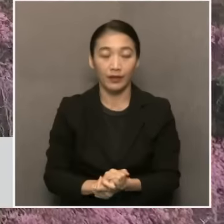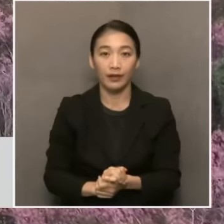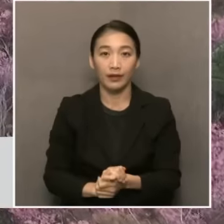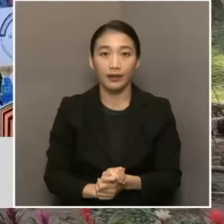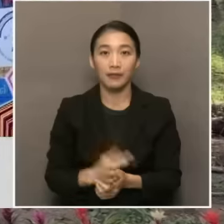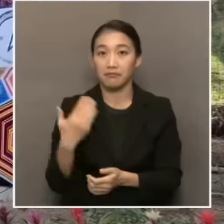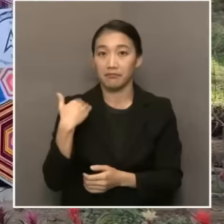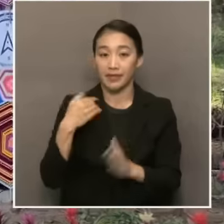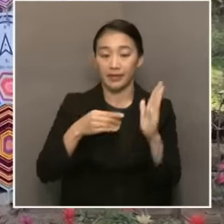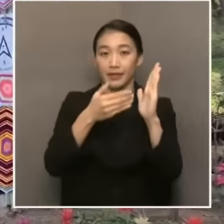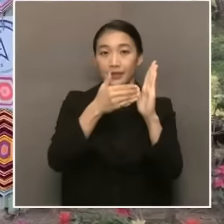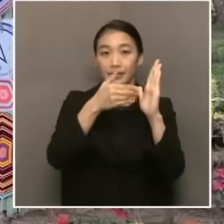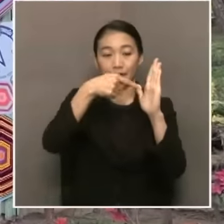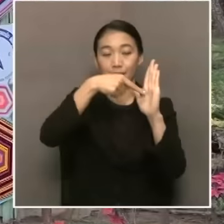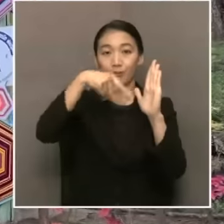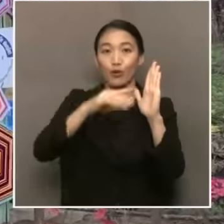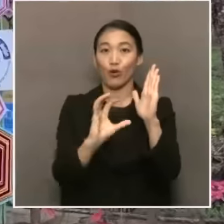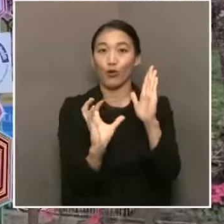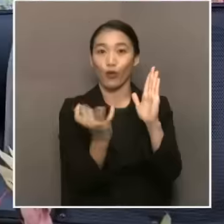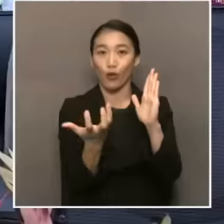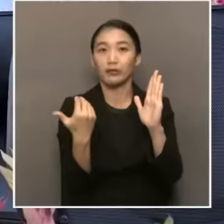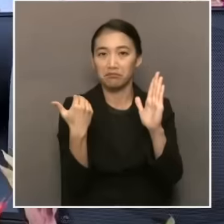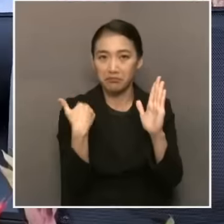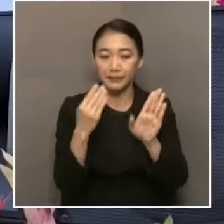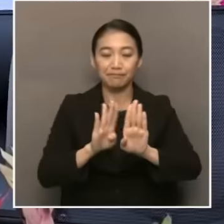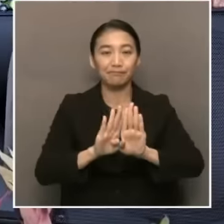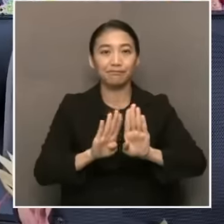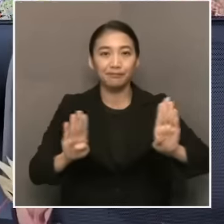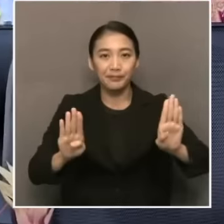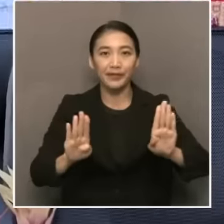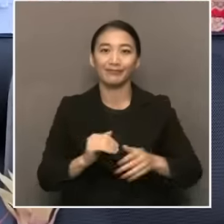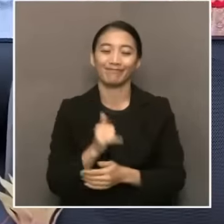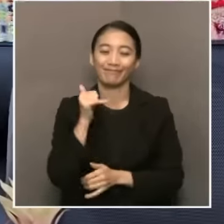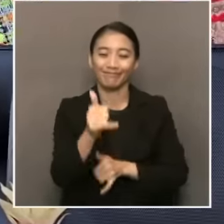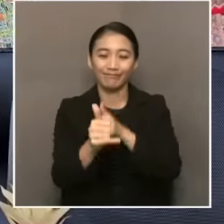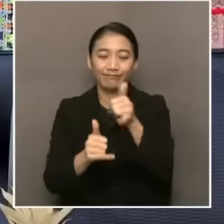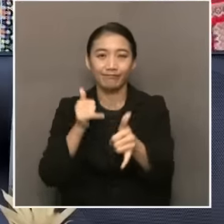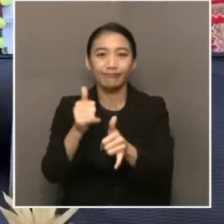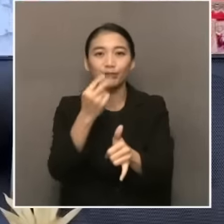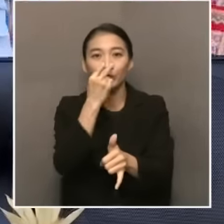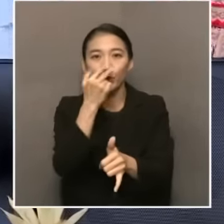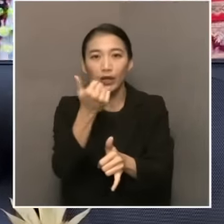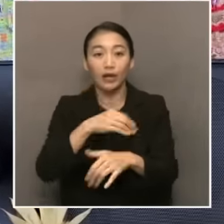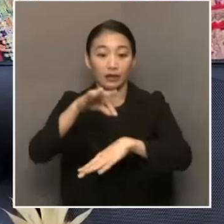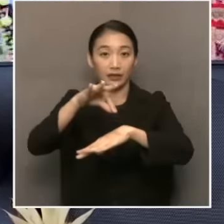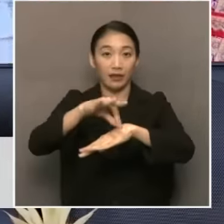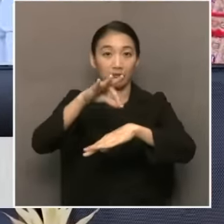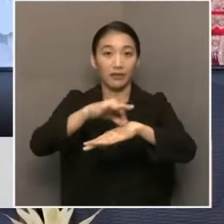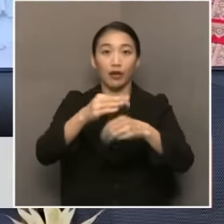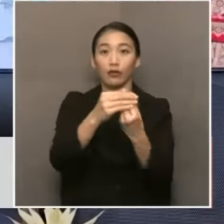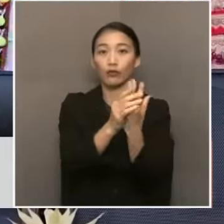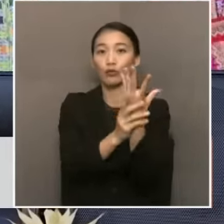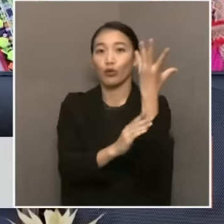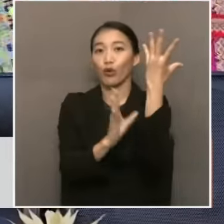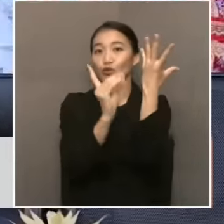ายวอล์กจุดชมทิวทัศน์หมู่บ้านสีชมพูบ้านร่องกล้าอำเภอนครไทยซึ่งเป็นจุดปักหมุดชมดอกนางพญาเสือโ